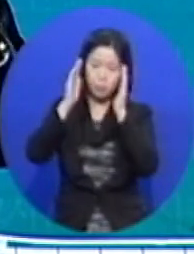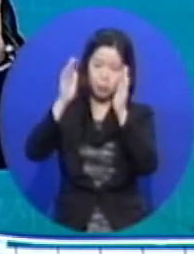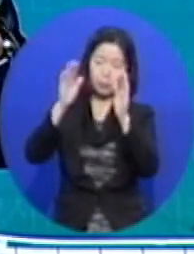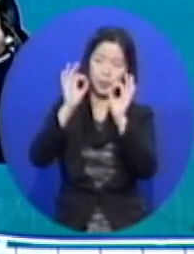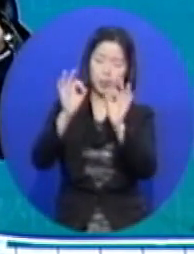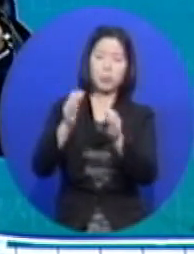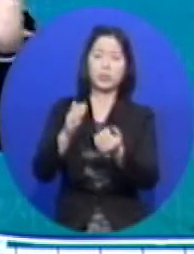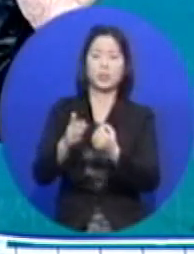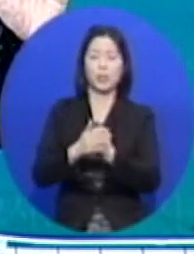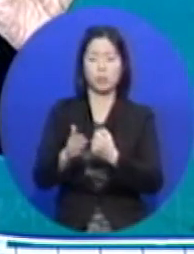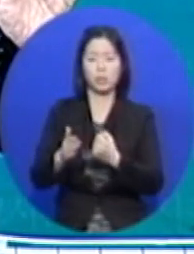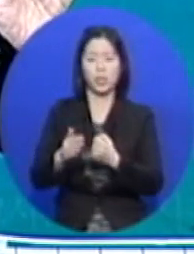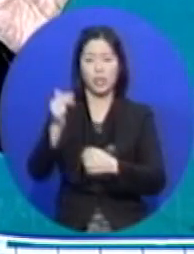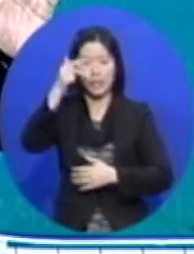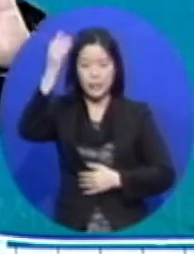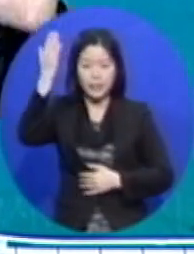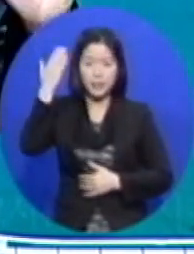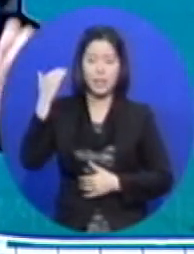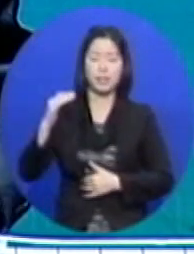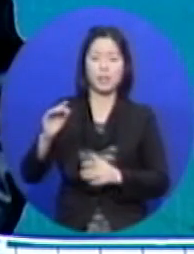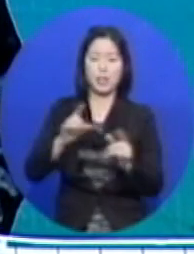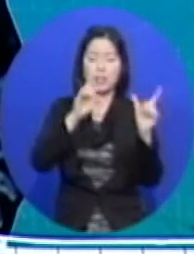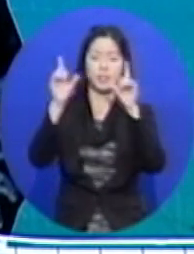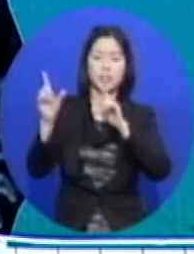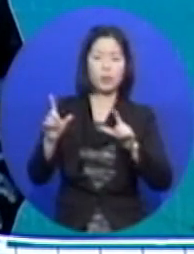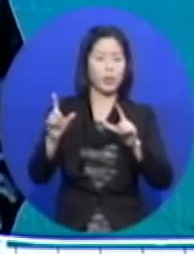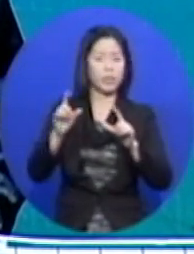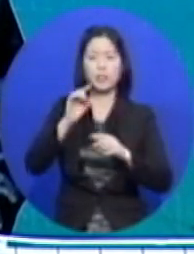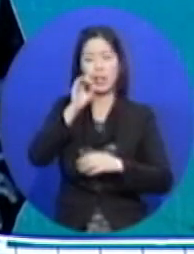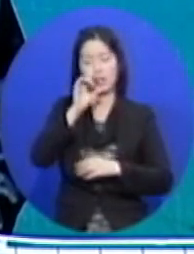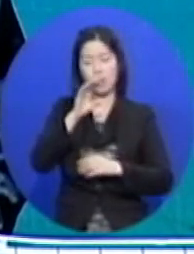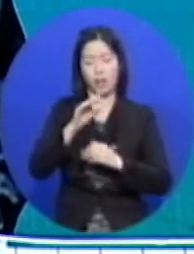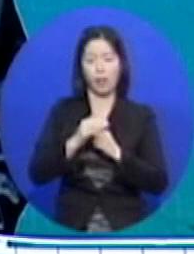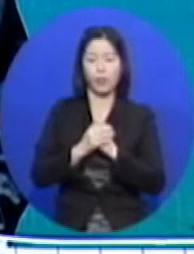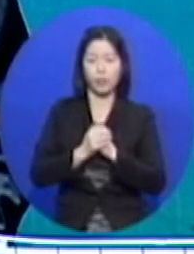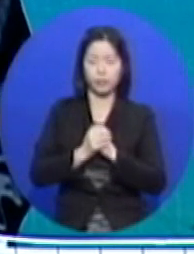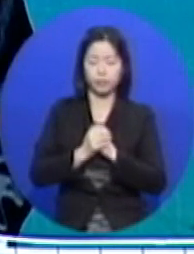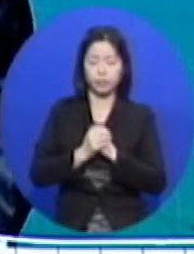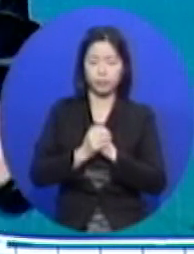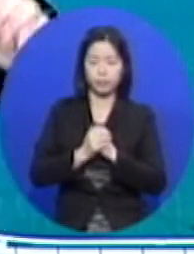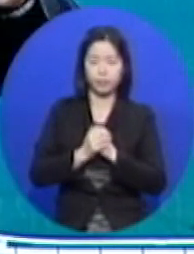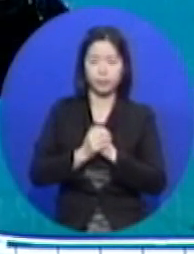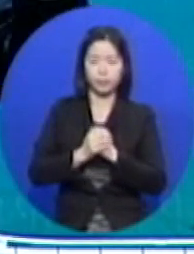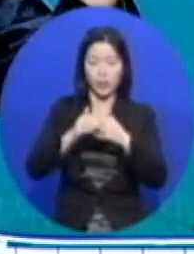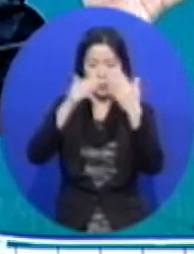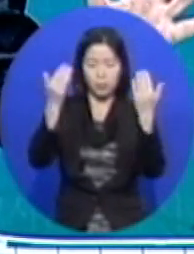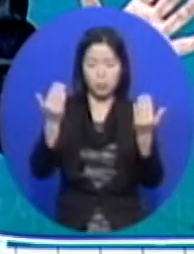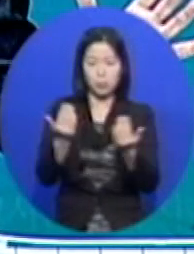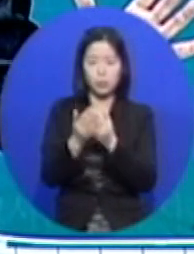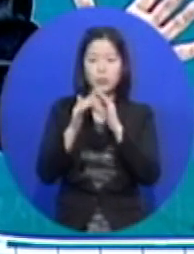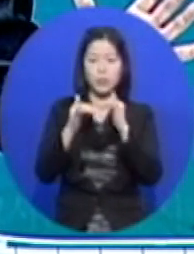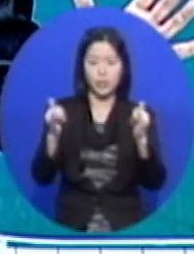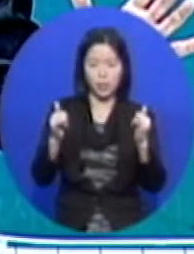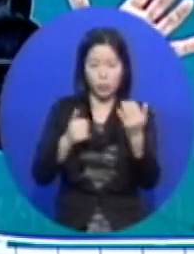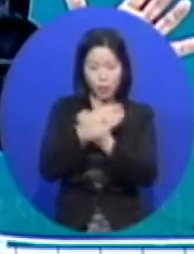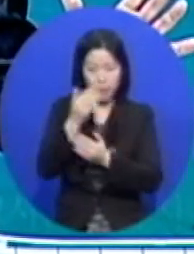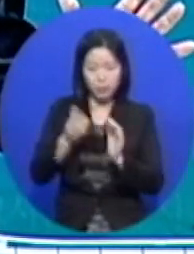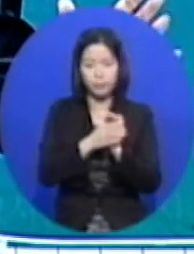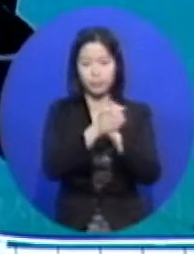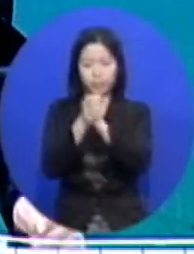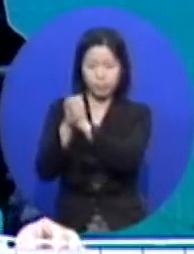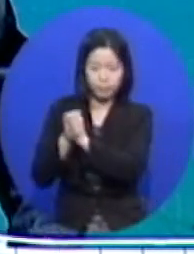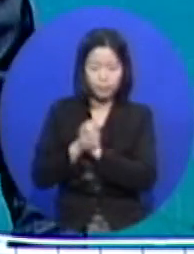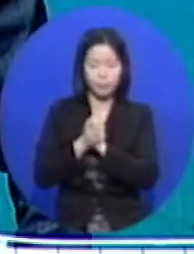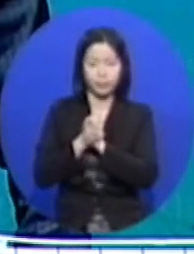옛날의 생활이 더 이상 되질 않아요 무엇은 사람들하고 화평 하고